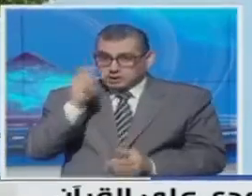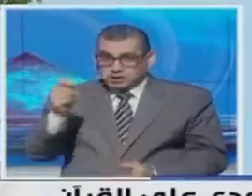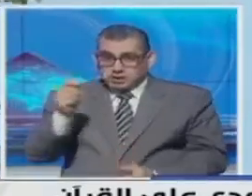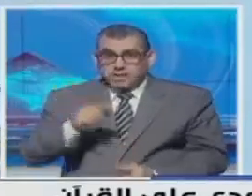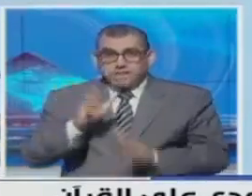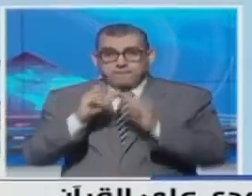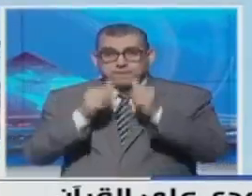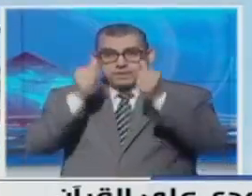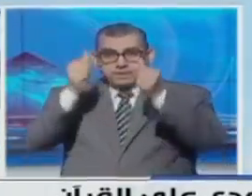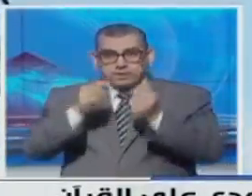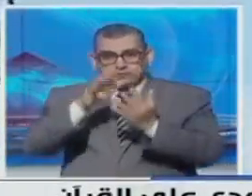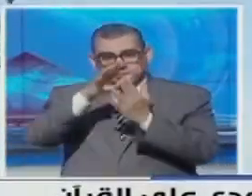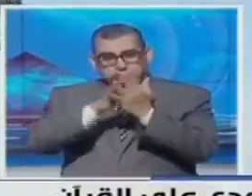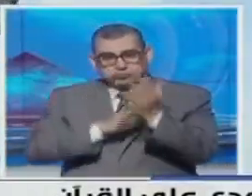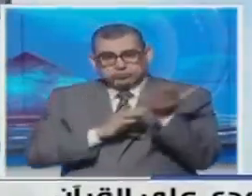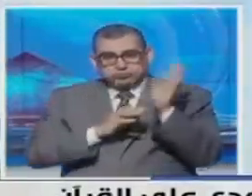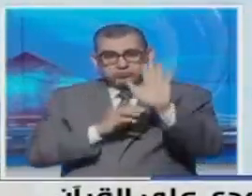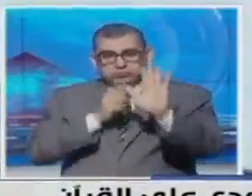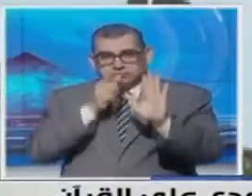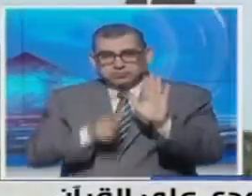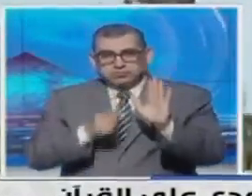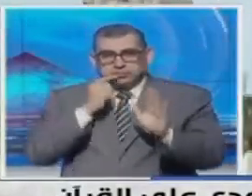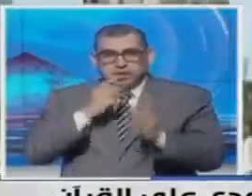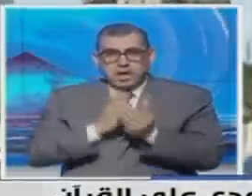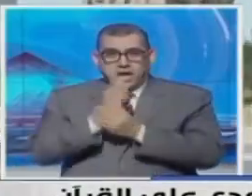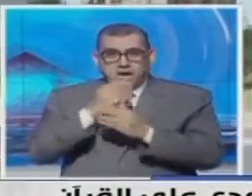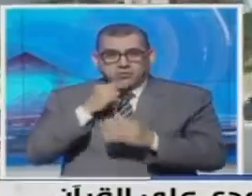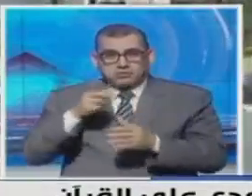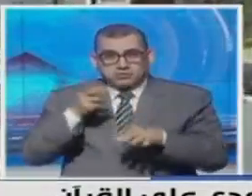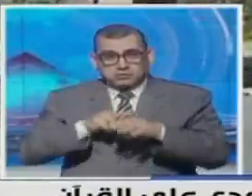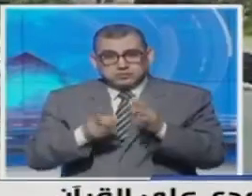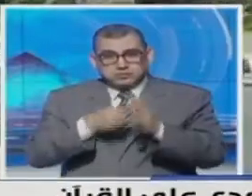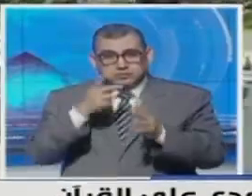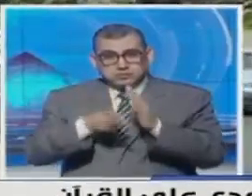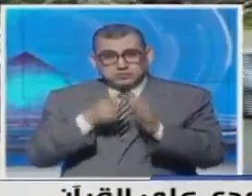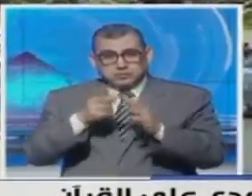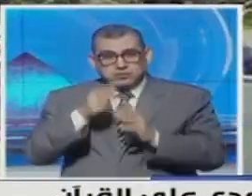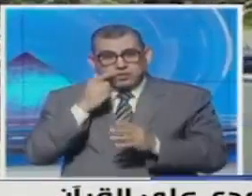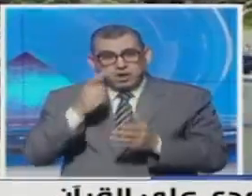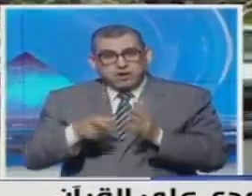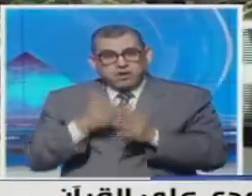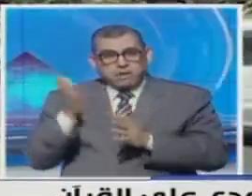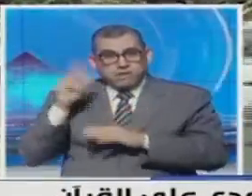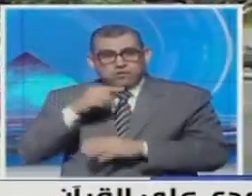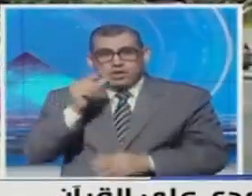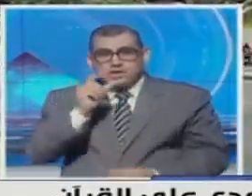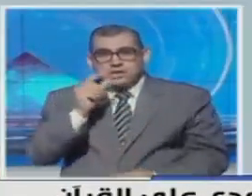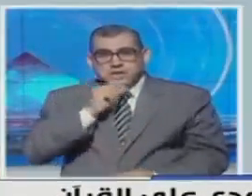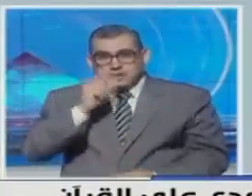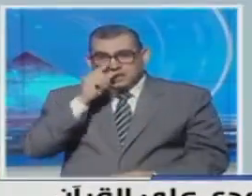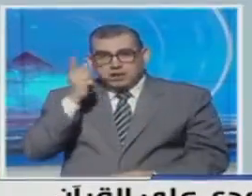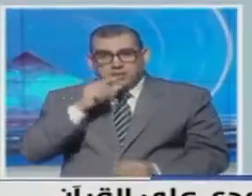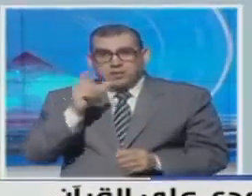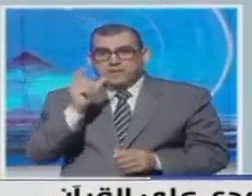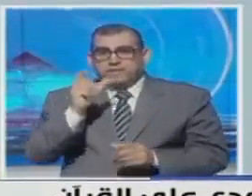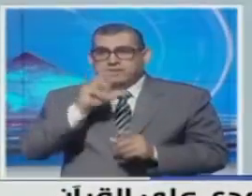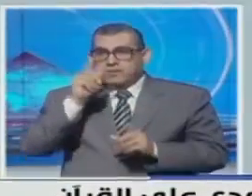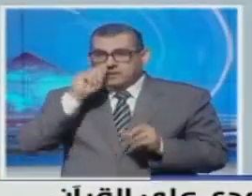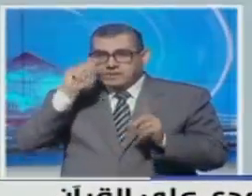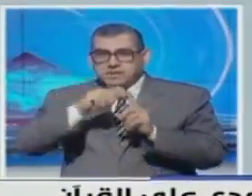بيان للخارجية عن بالغ قلقها إزاء تكرار حوادث ازدراء الأديان وتفشي ظاهرة